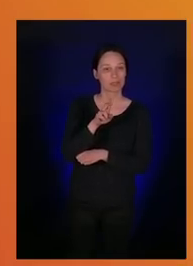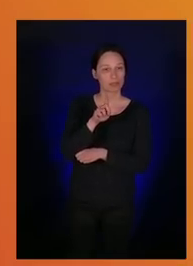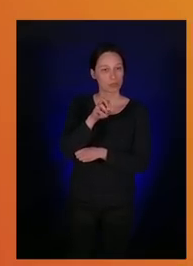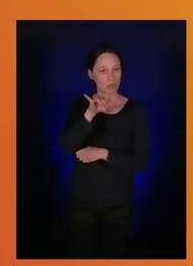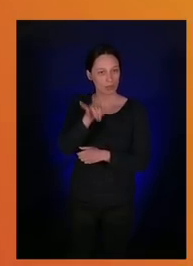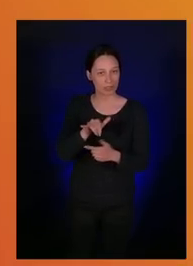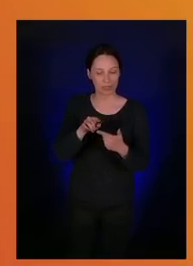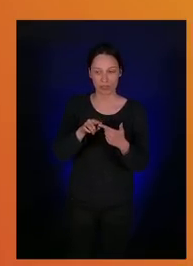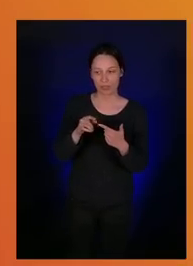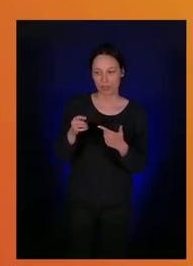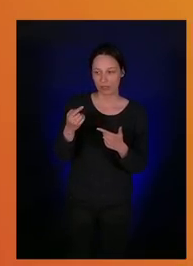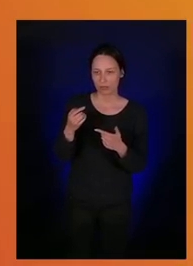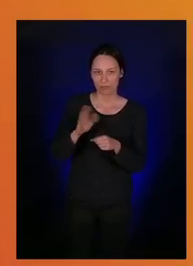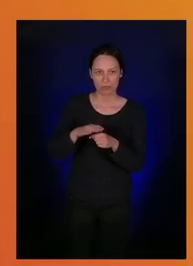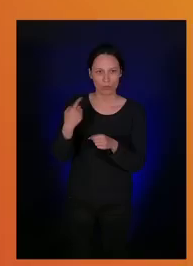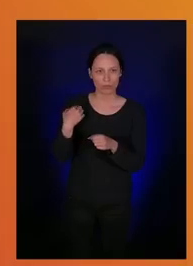4, de la Londres, Clarisse.